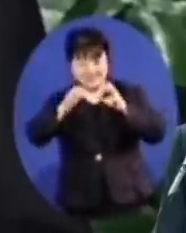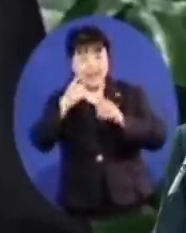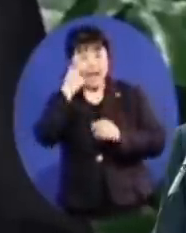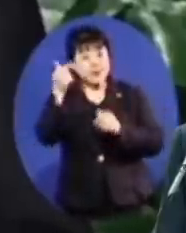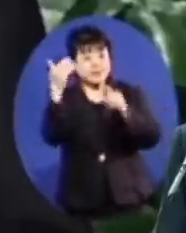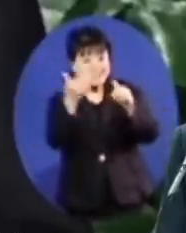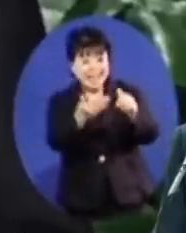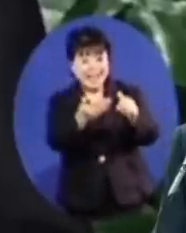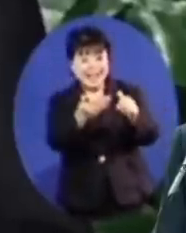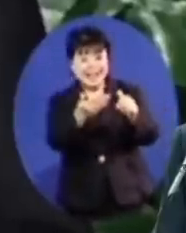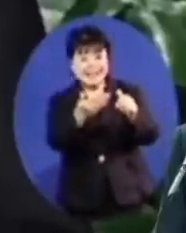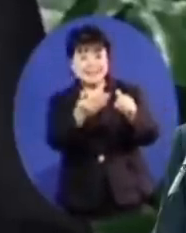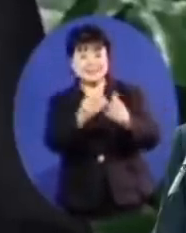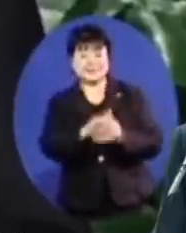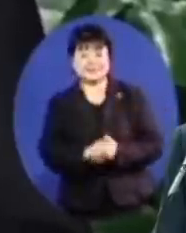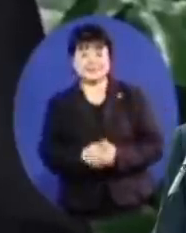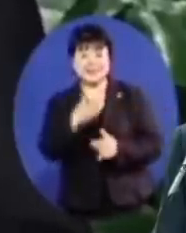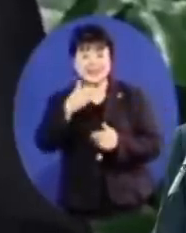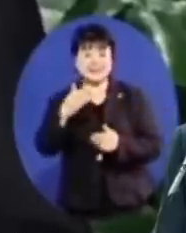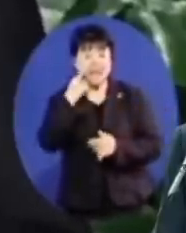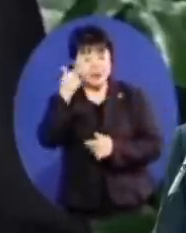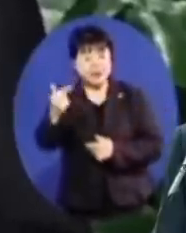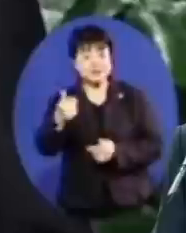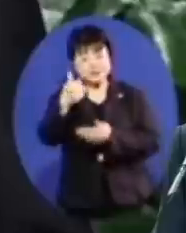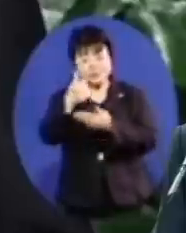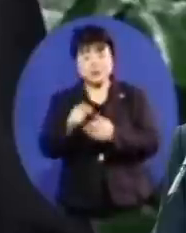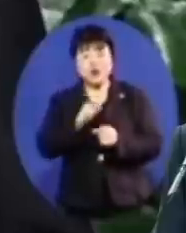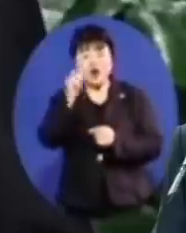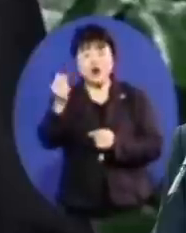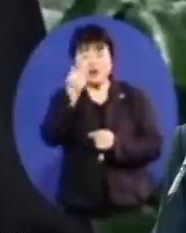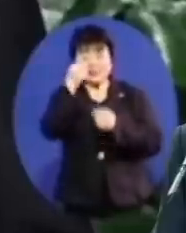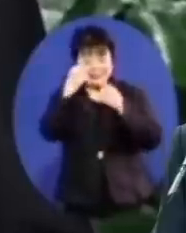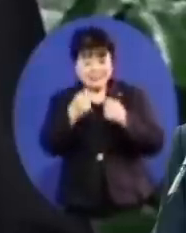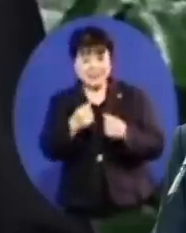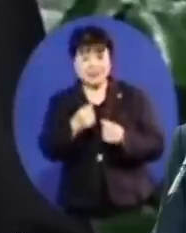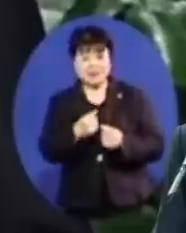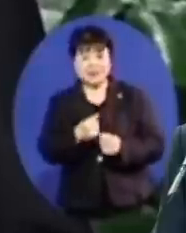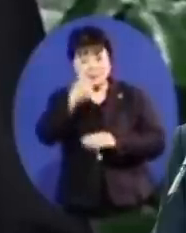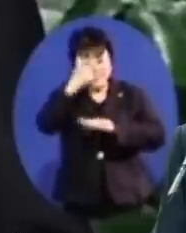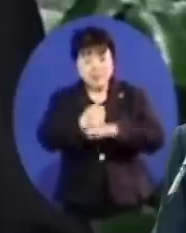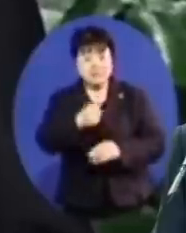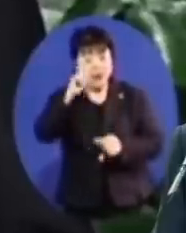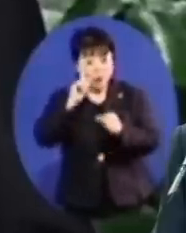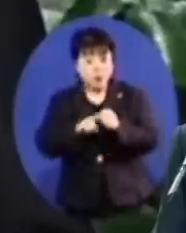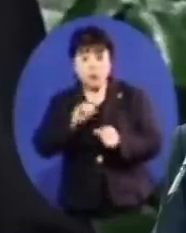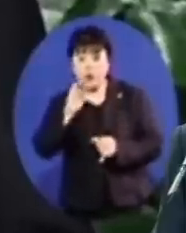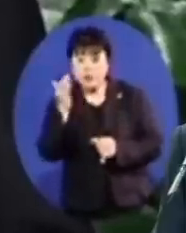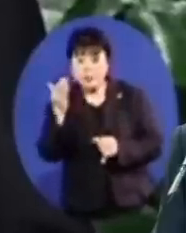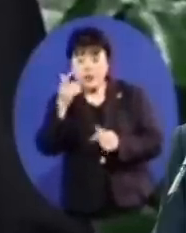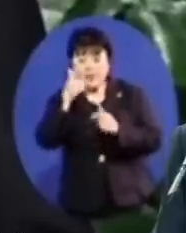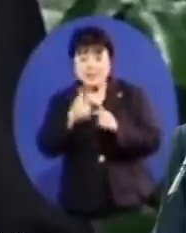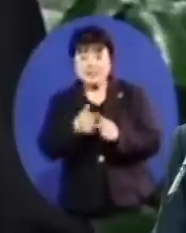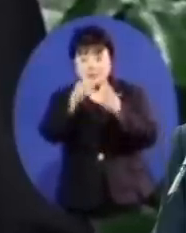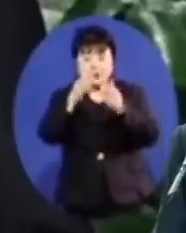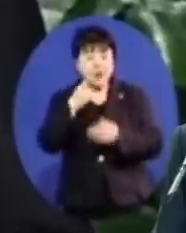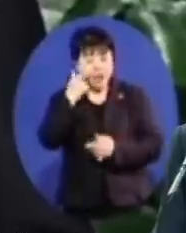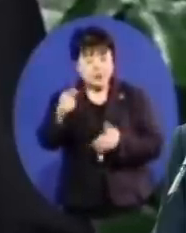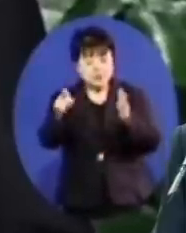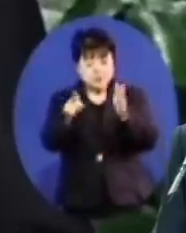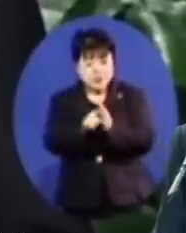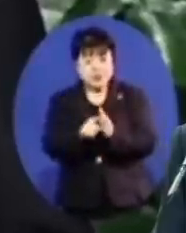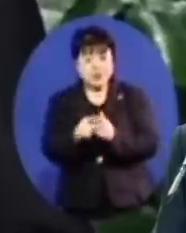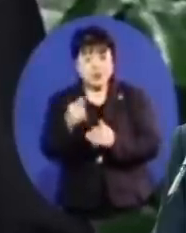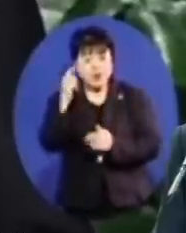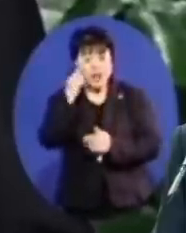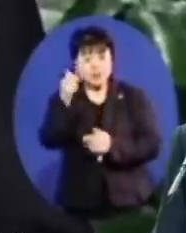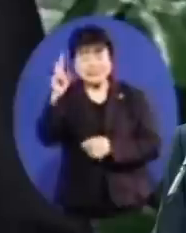아버지께 가서 아버지를 모시고 영원히 사는 것이 나의 궁극적인 목표가 되어 있으면 예수님을 통해서 아버지를 믿고 아버지를